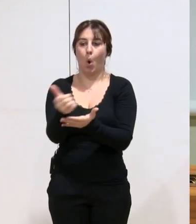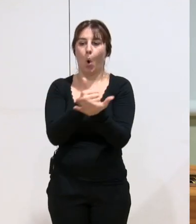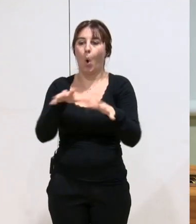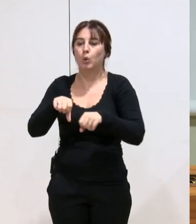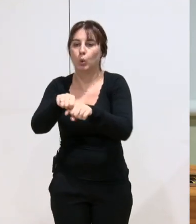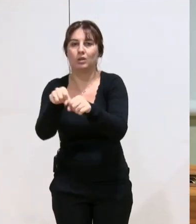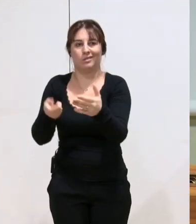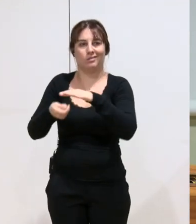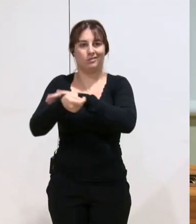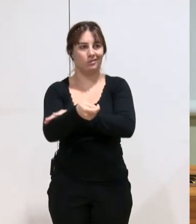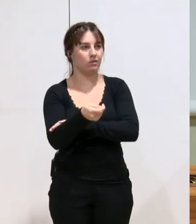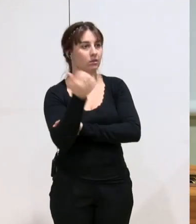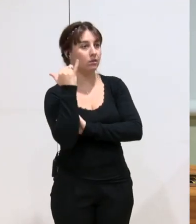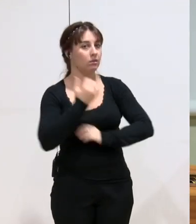parole ?